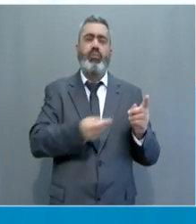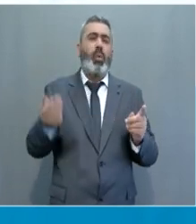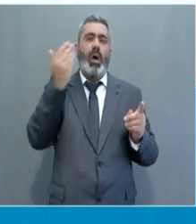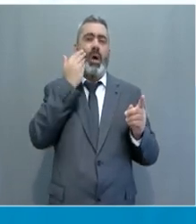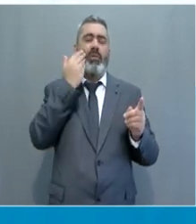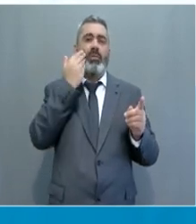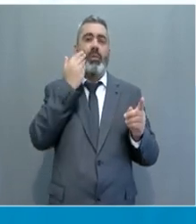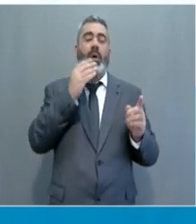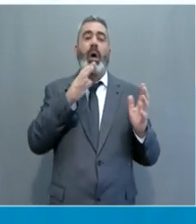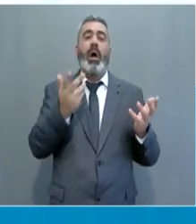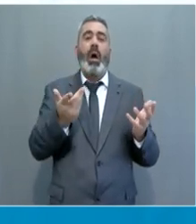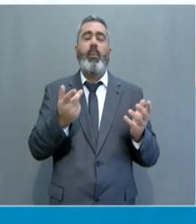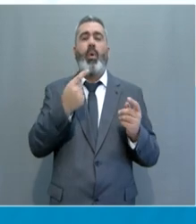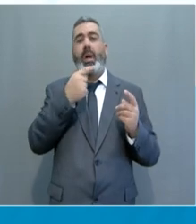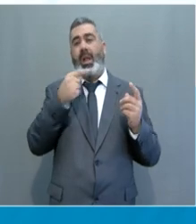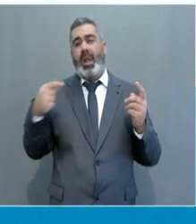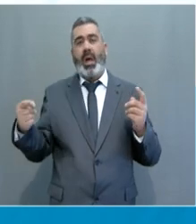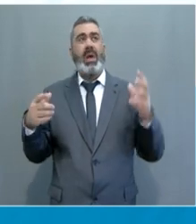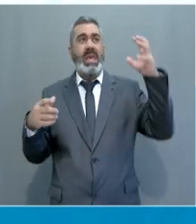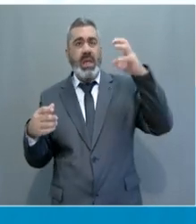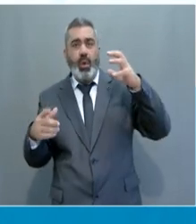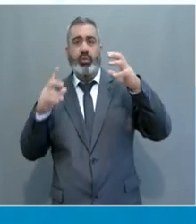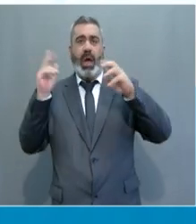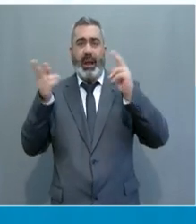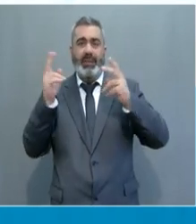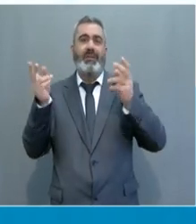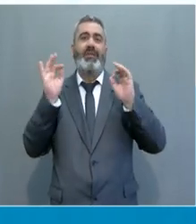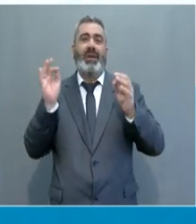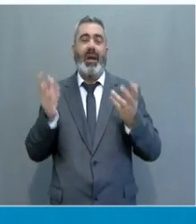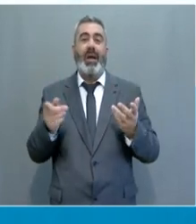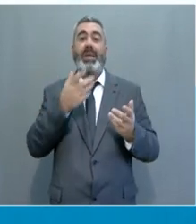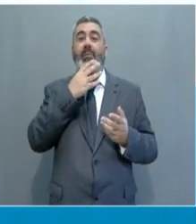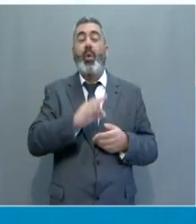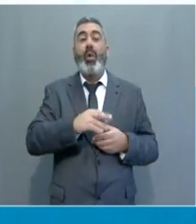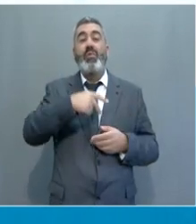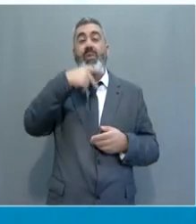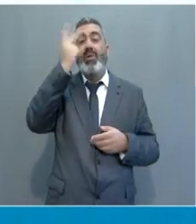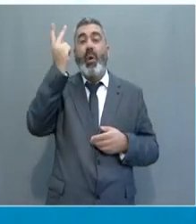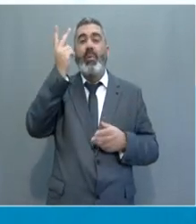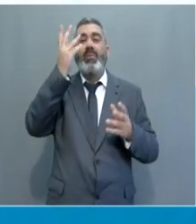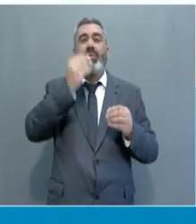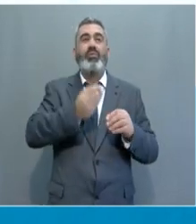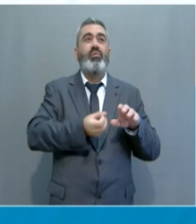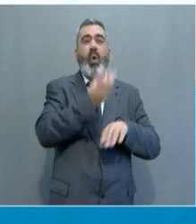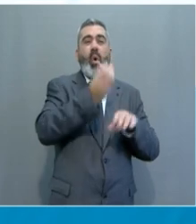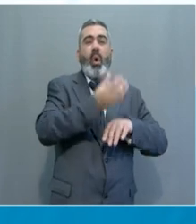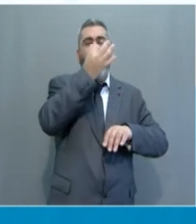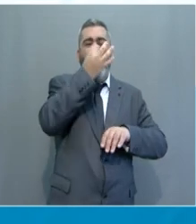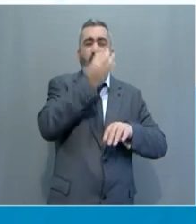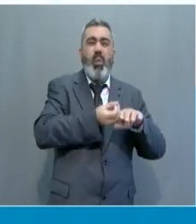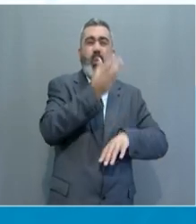πάντα ακριβότερος από τις ανανεώσιμες πηγές ενέργειας, λόγω των πολύ υψηλών δικαιωμάτων εκπομπών ρήπων. Και έπρεπε